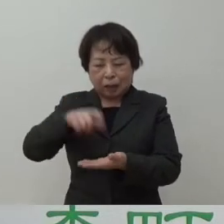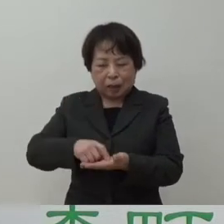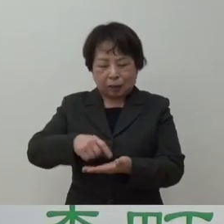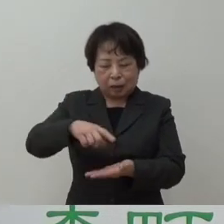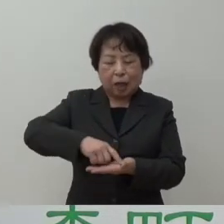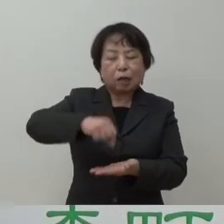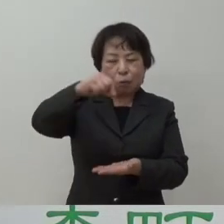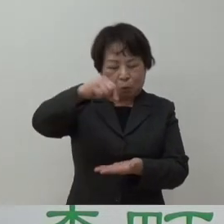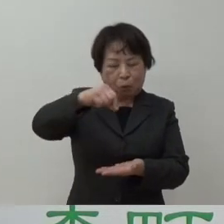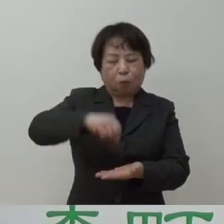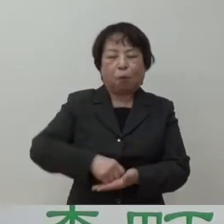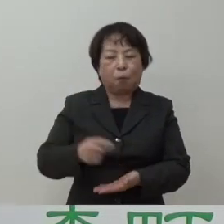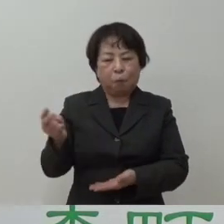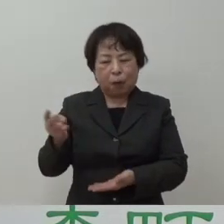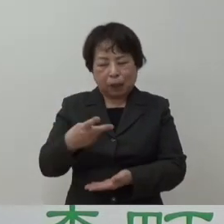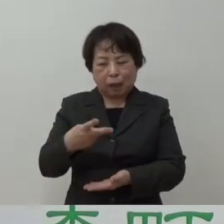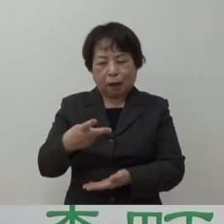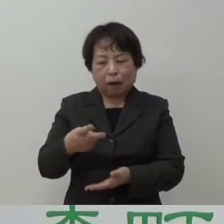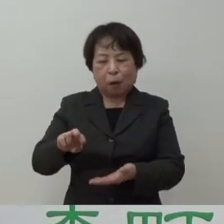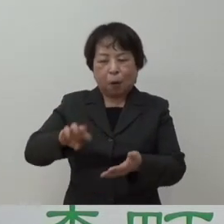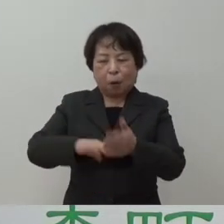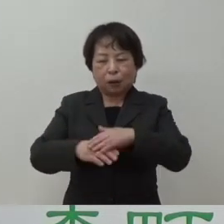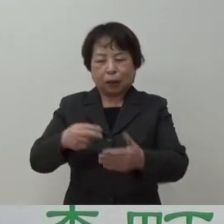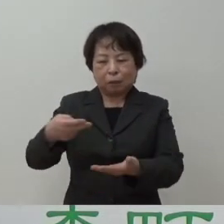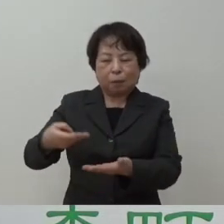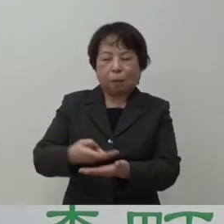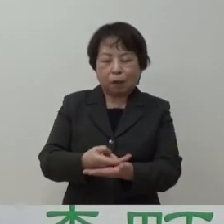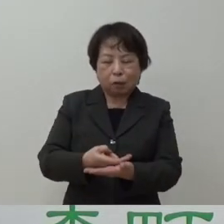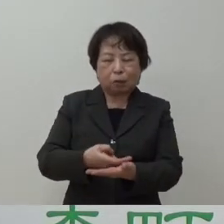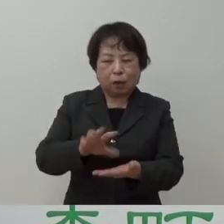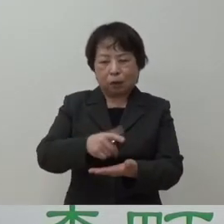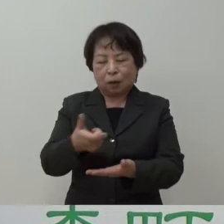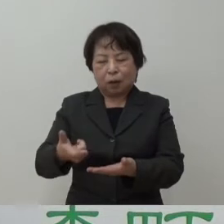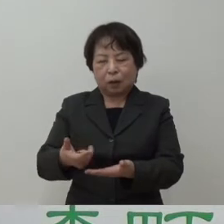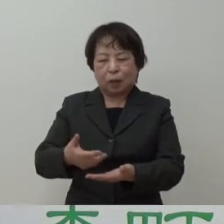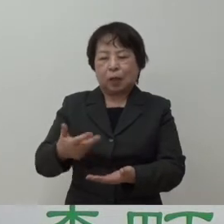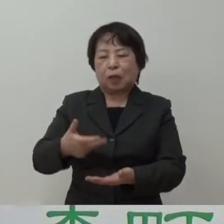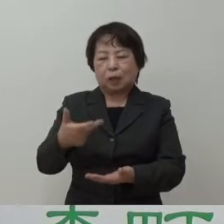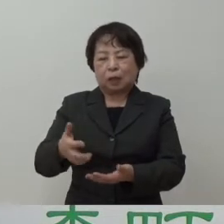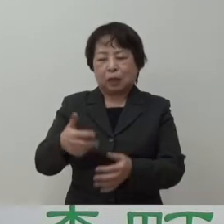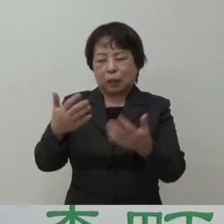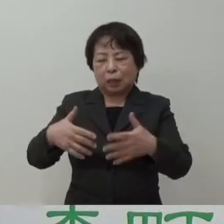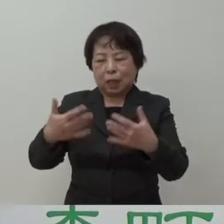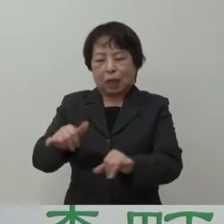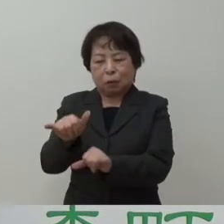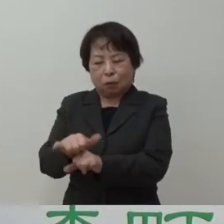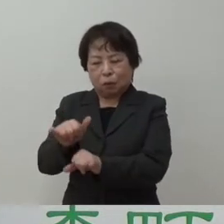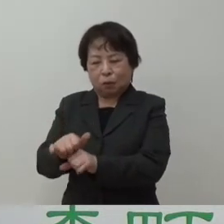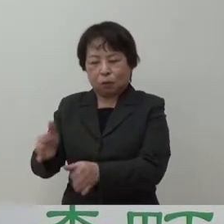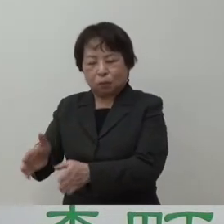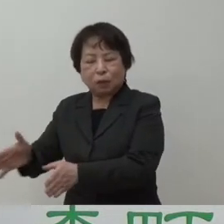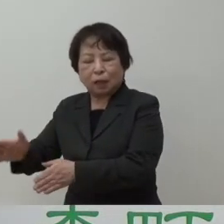テント、折りたたみベッドなどの資機材を整備しています。